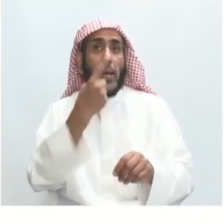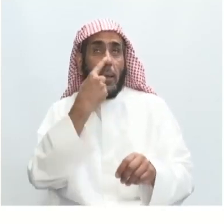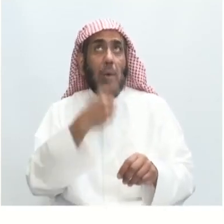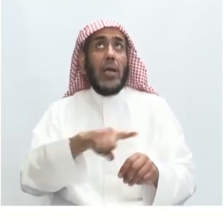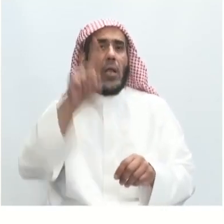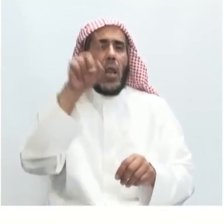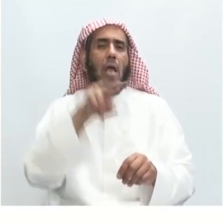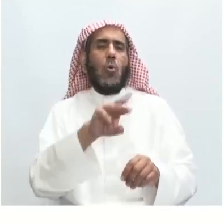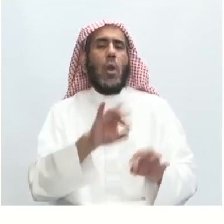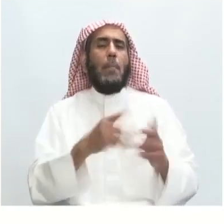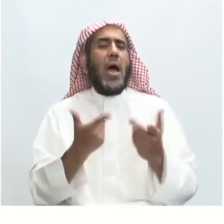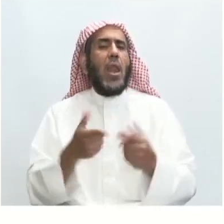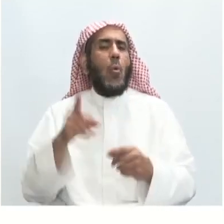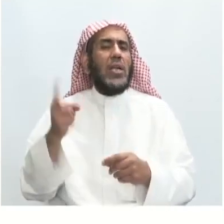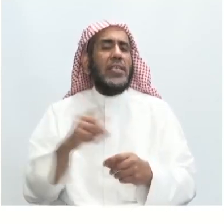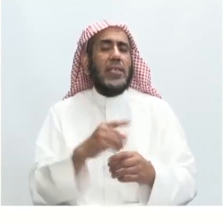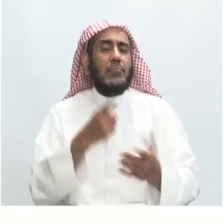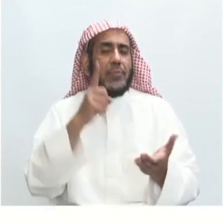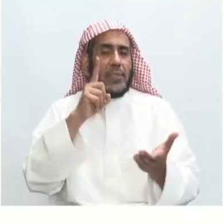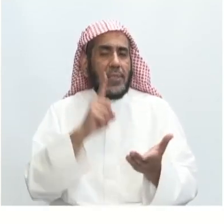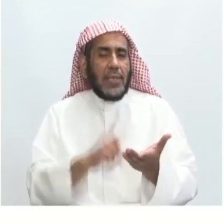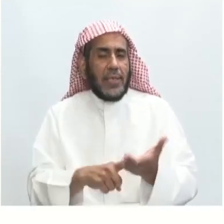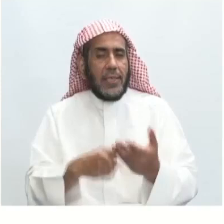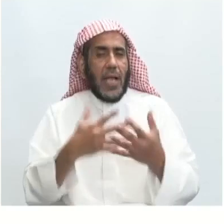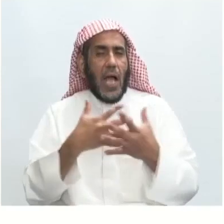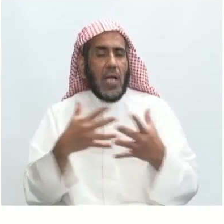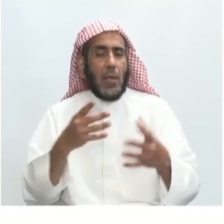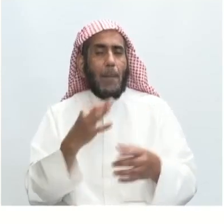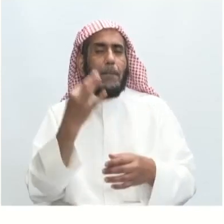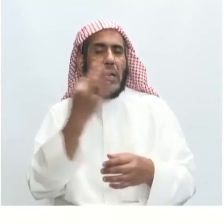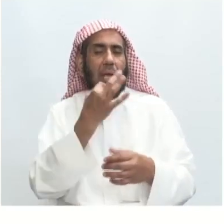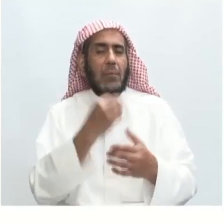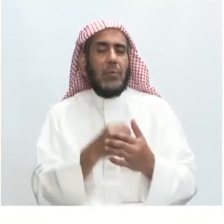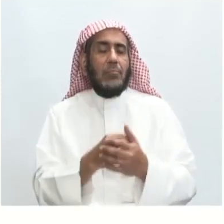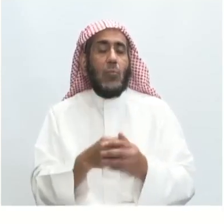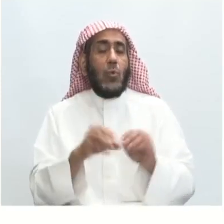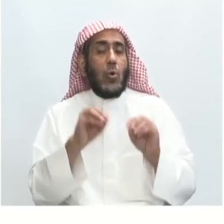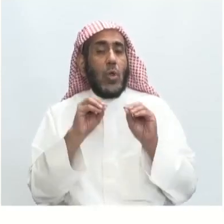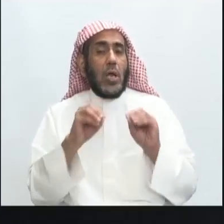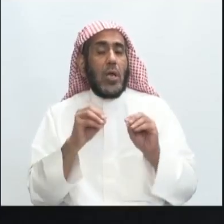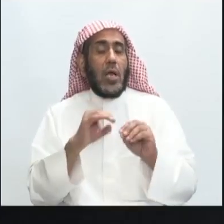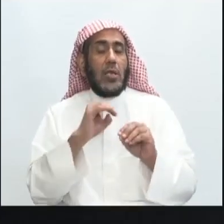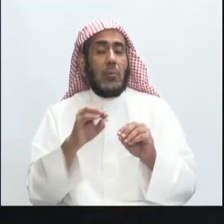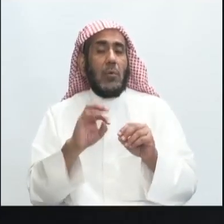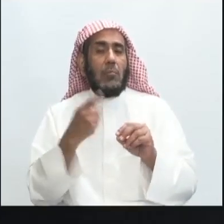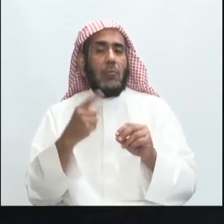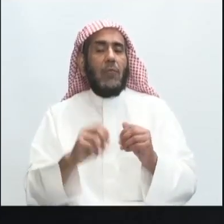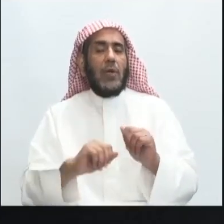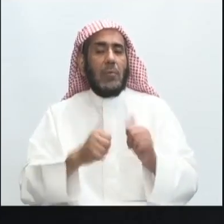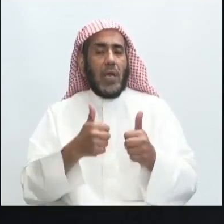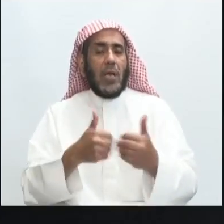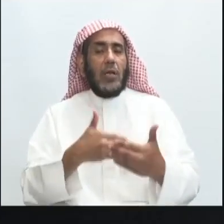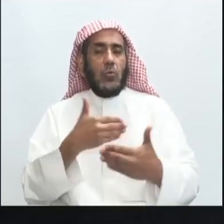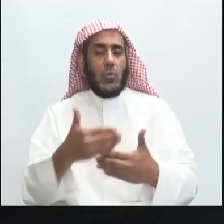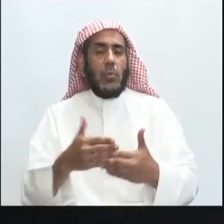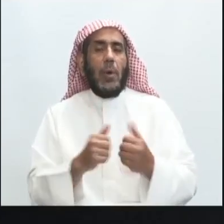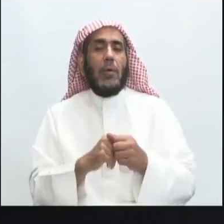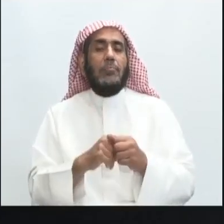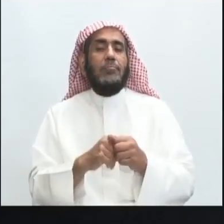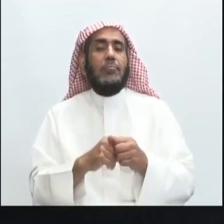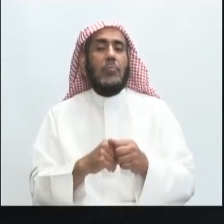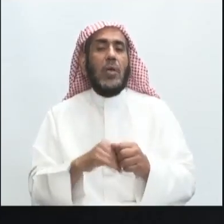ما نوع الانشاء بالتاكيد ان هنا اكثر من كلمه ولو ذكرنا اجابه عن واحده بامكانك ان تكمل البقيه